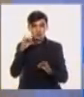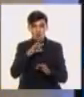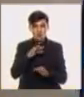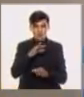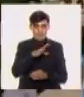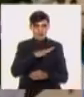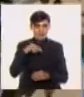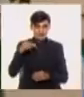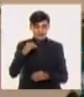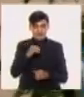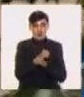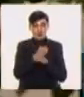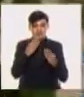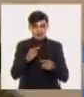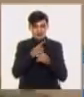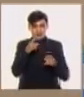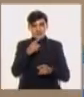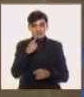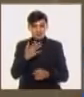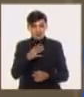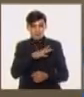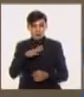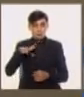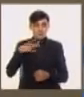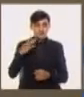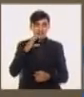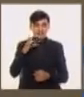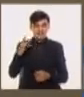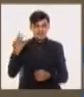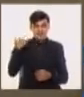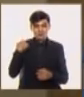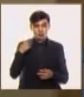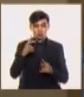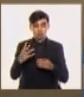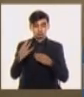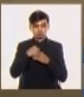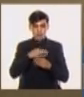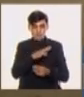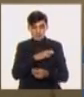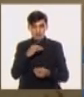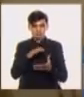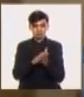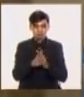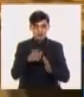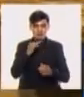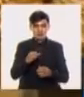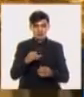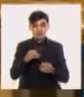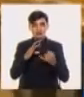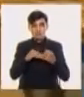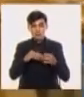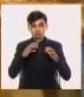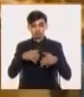минувшие выходные. И там Владимир Путин заявил, что некоторые бывшие советские республики вошли в состав Союза с меньшей территорией, а при